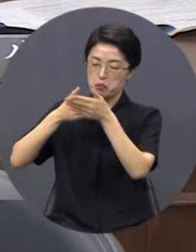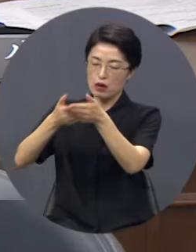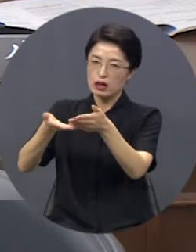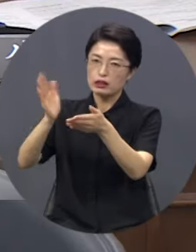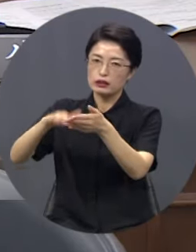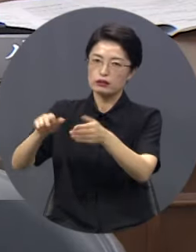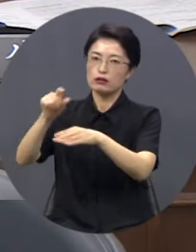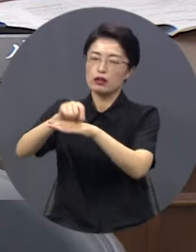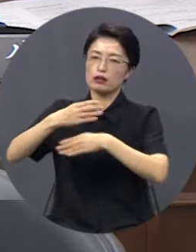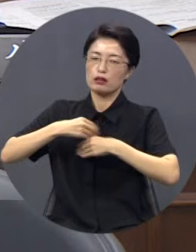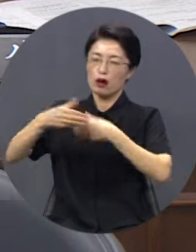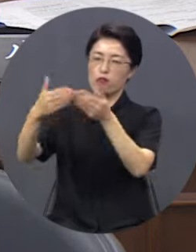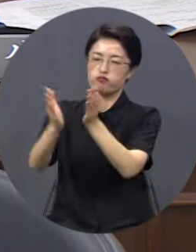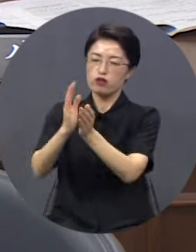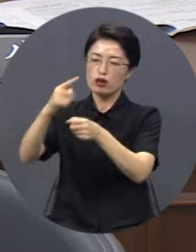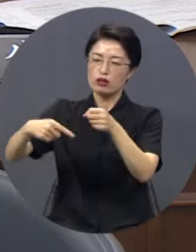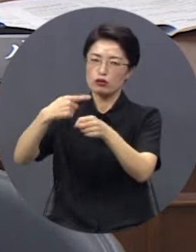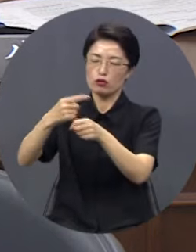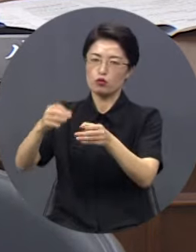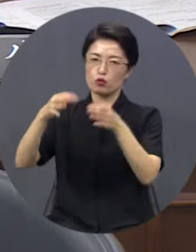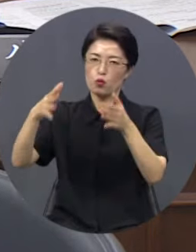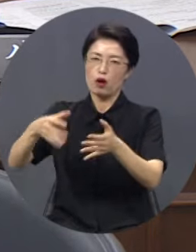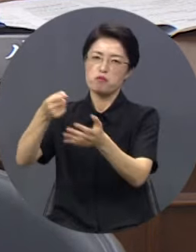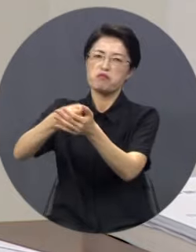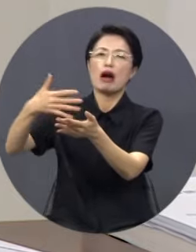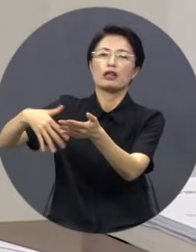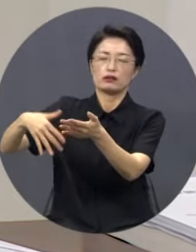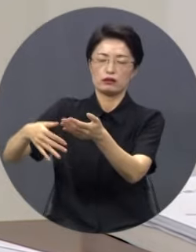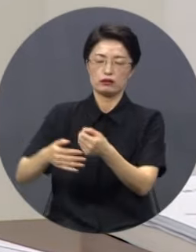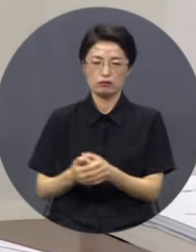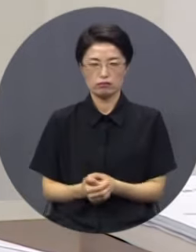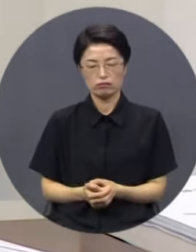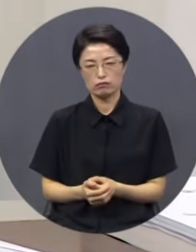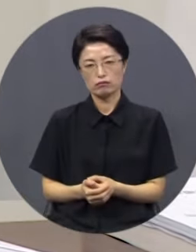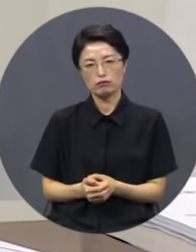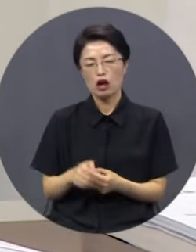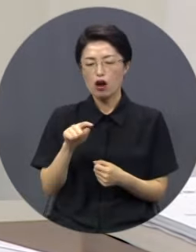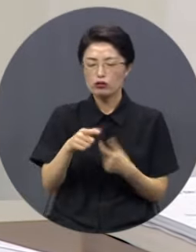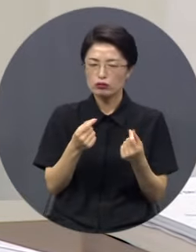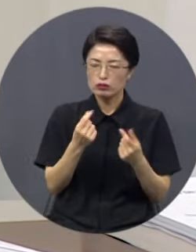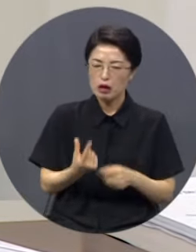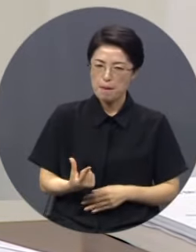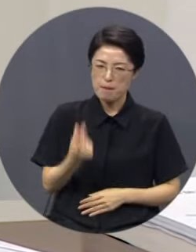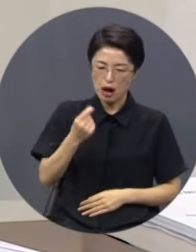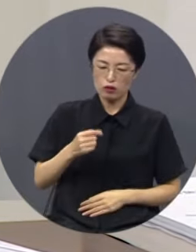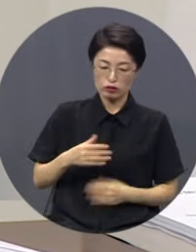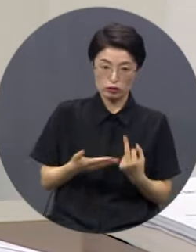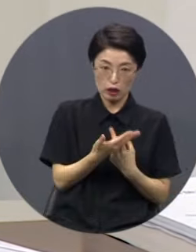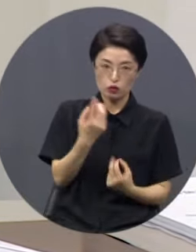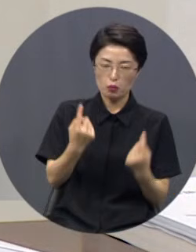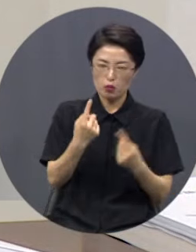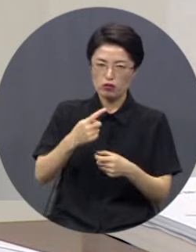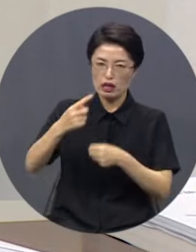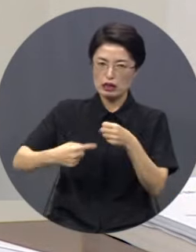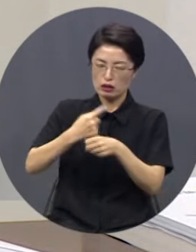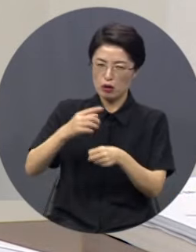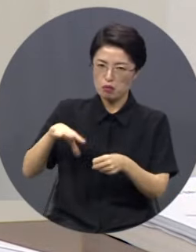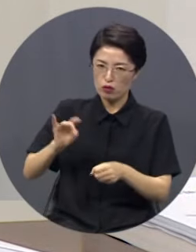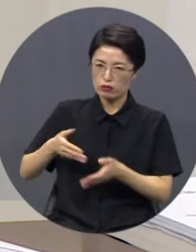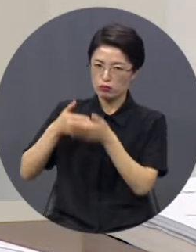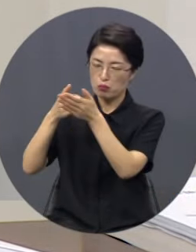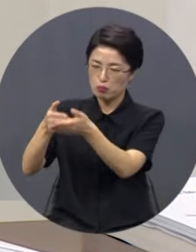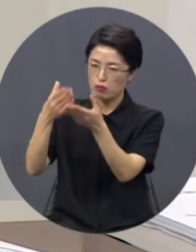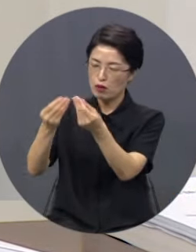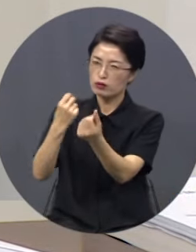부는 을 있니다 그렇게 빨리 우리보다 1년 앞서 요청을 했음에도